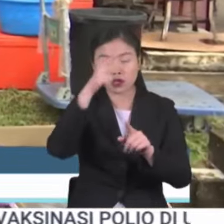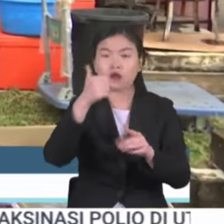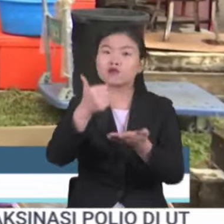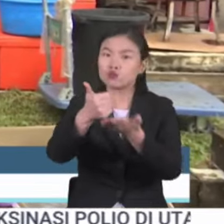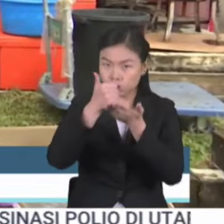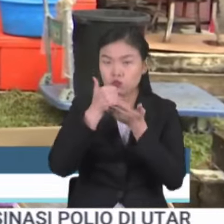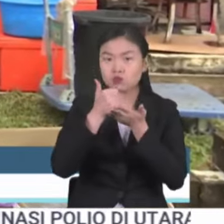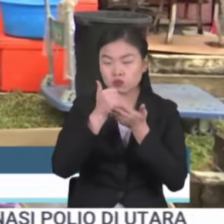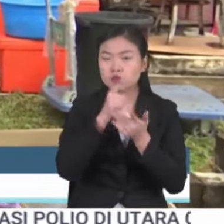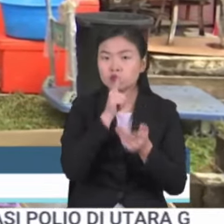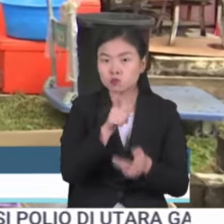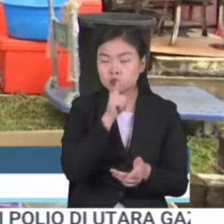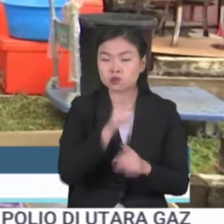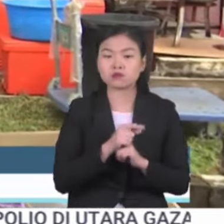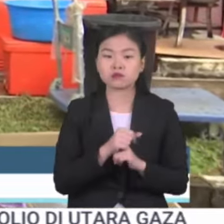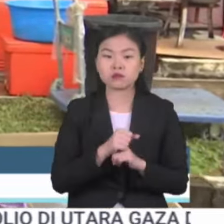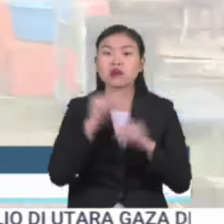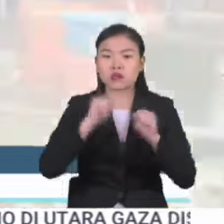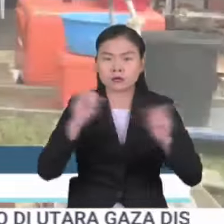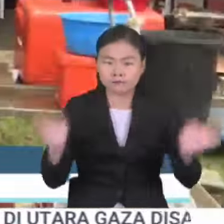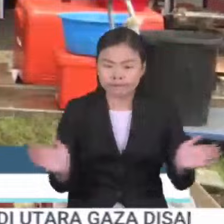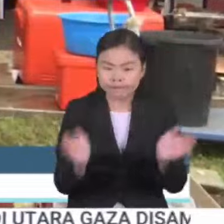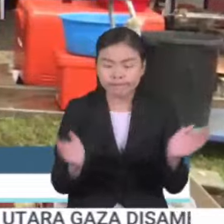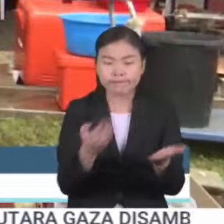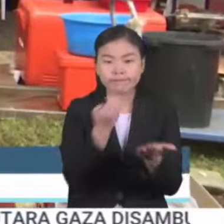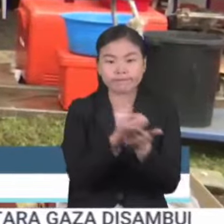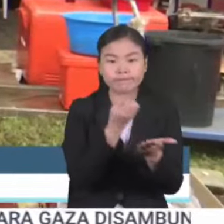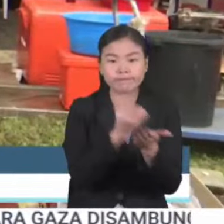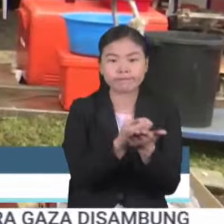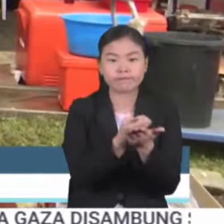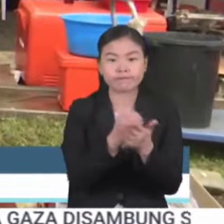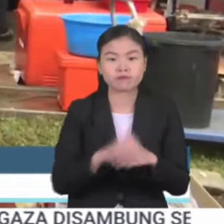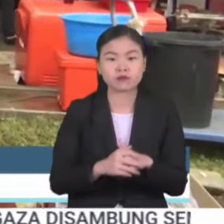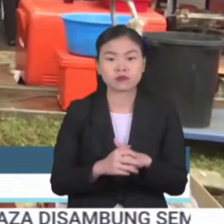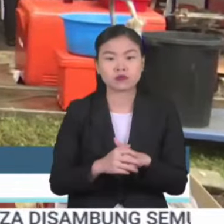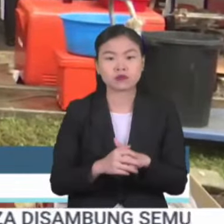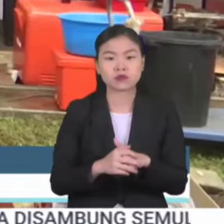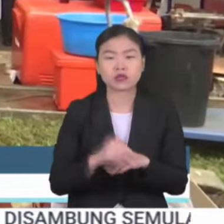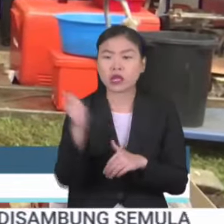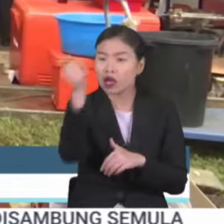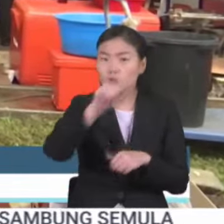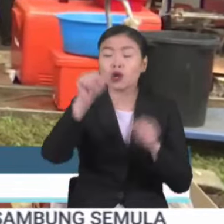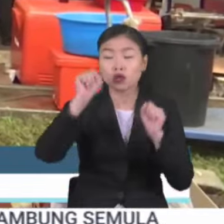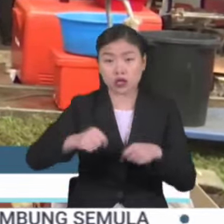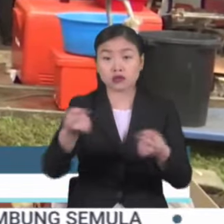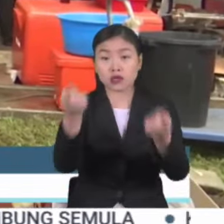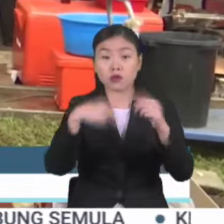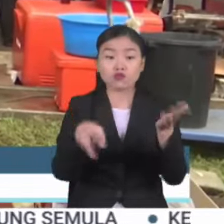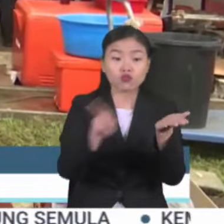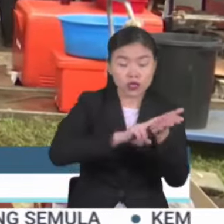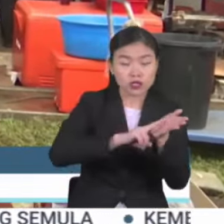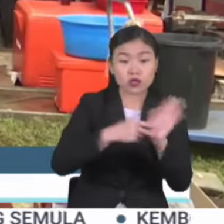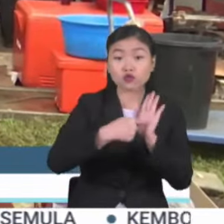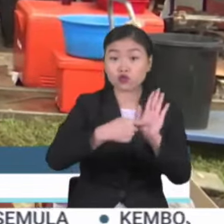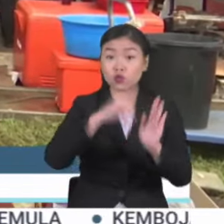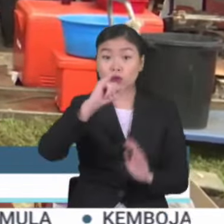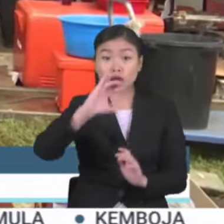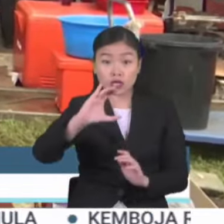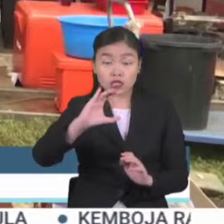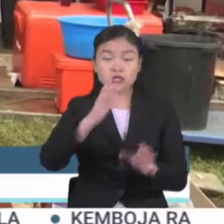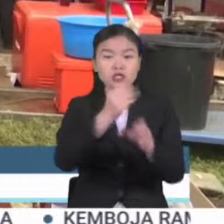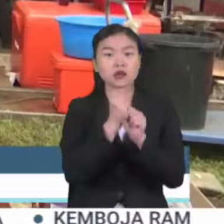So, boleh merancakkan ekonomi setempat. Itu sangat mudah, siapa main boleh main register, boleh detail macam IC, dapat